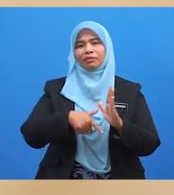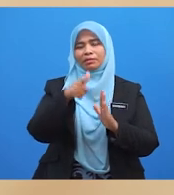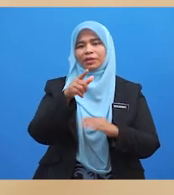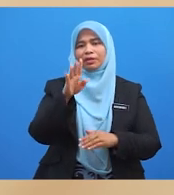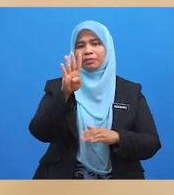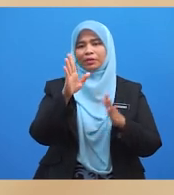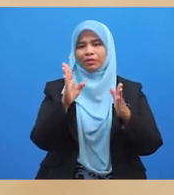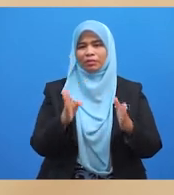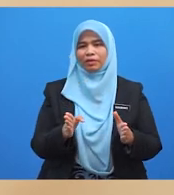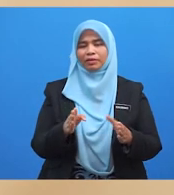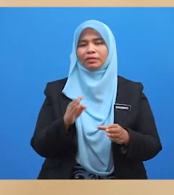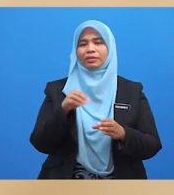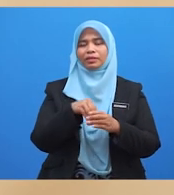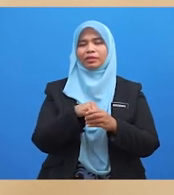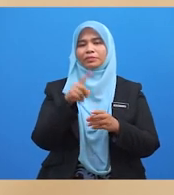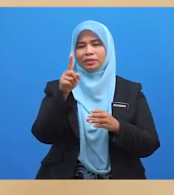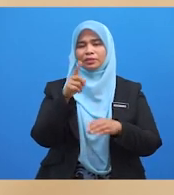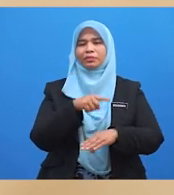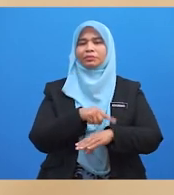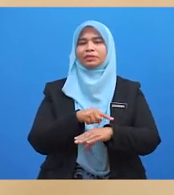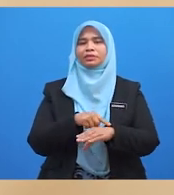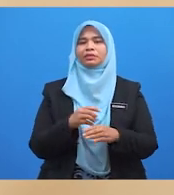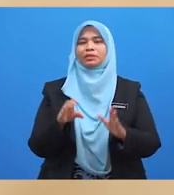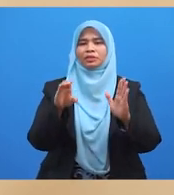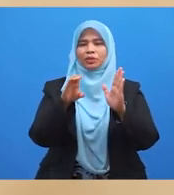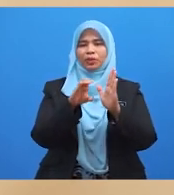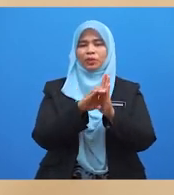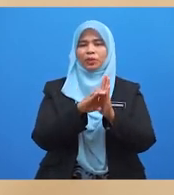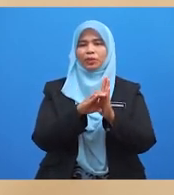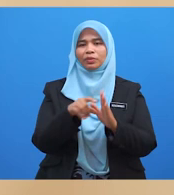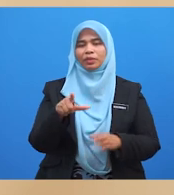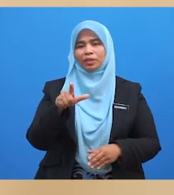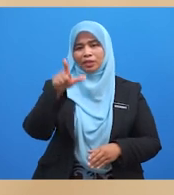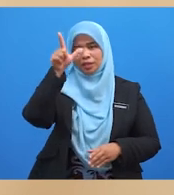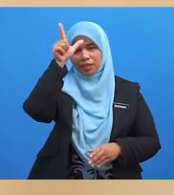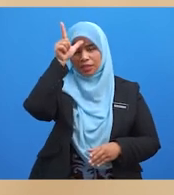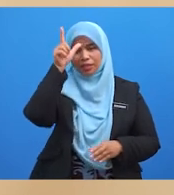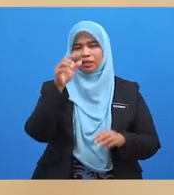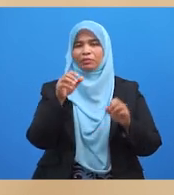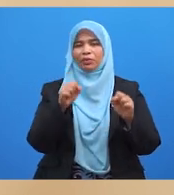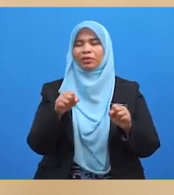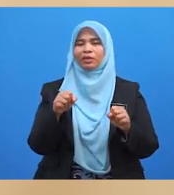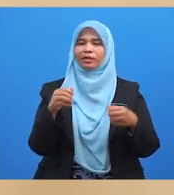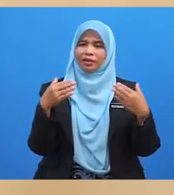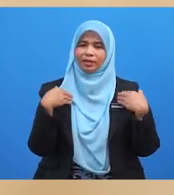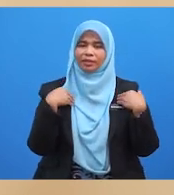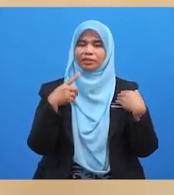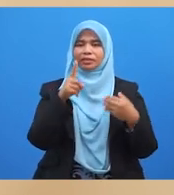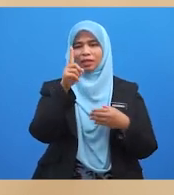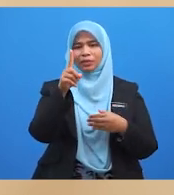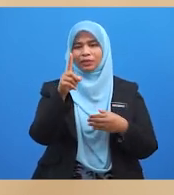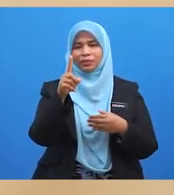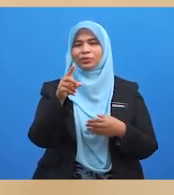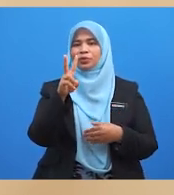dalam satu masa. Contohnya, seorang lelaki boleh memiliki 1 isteri, 2 isteri atau